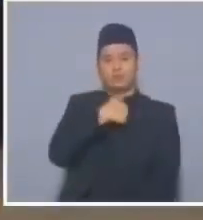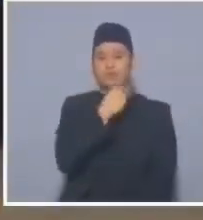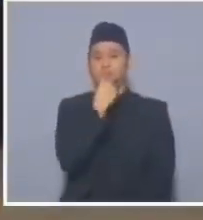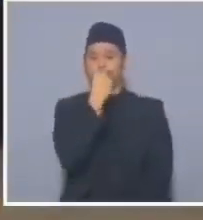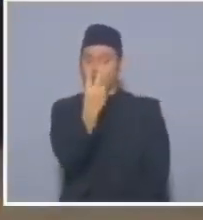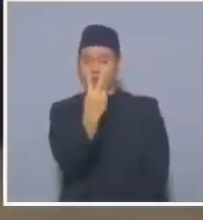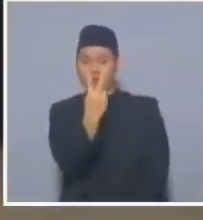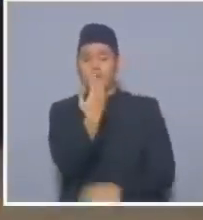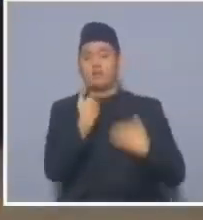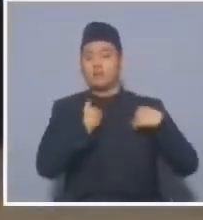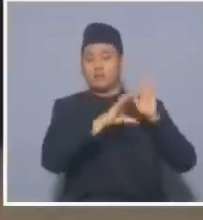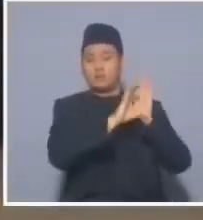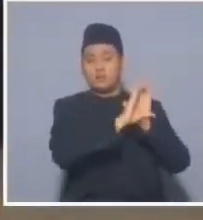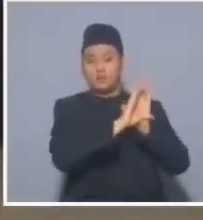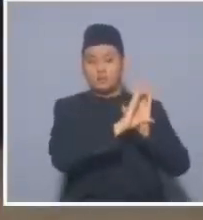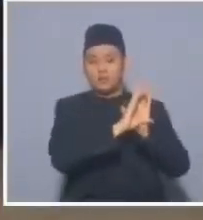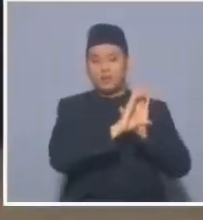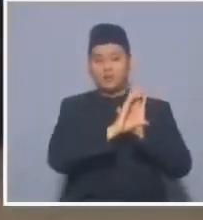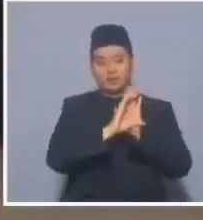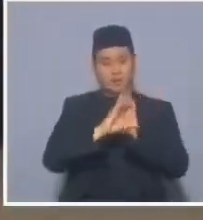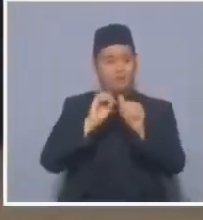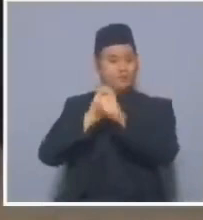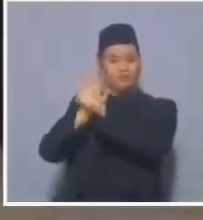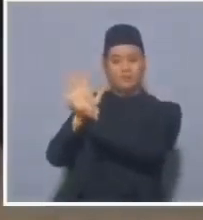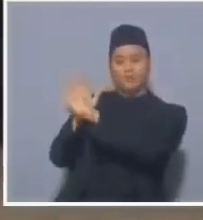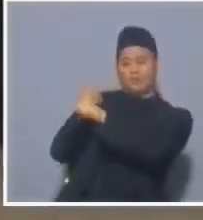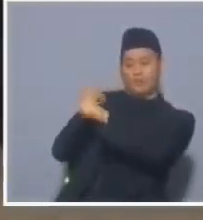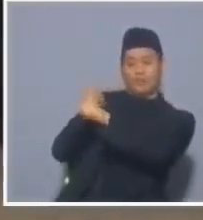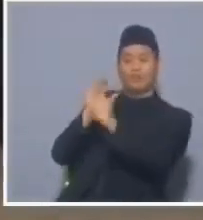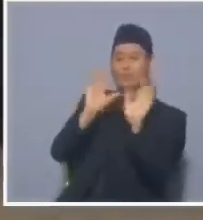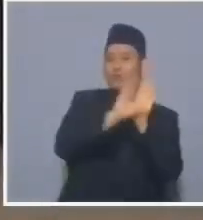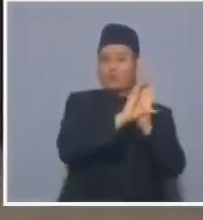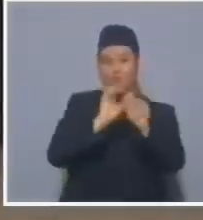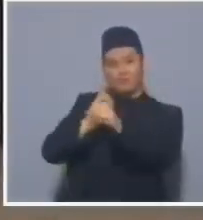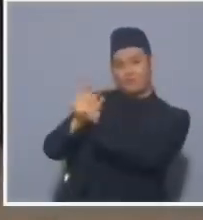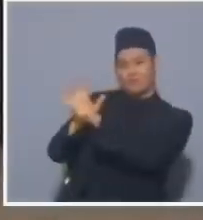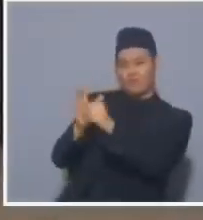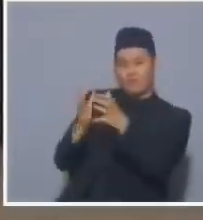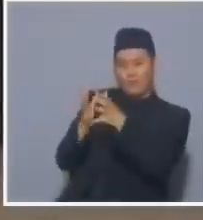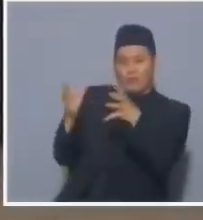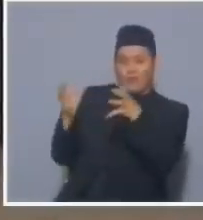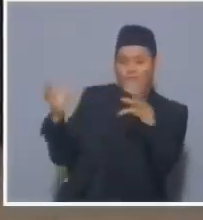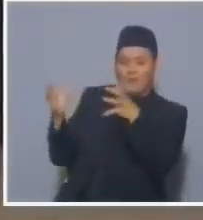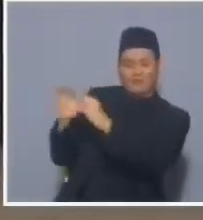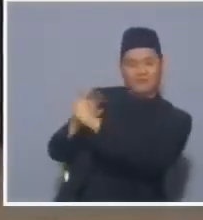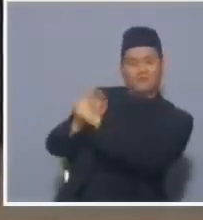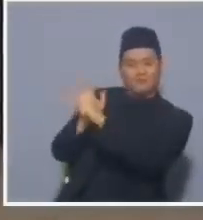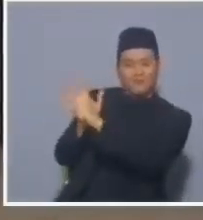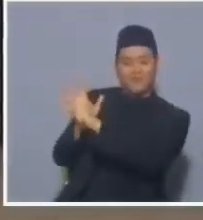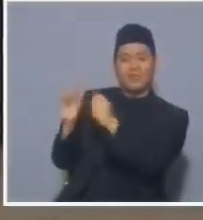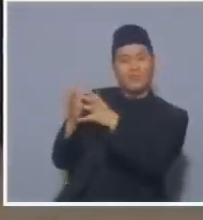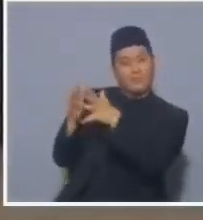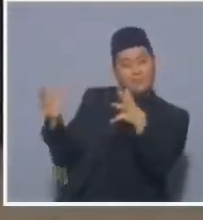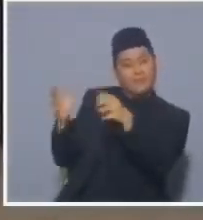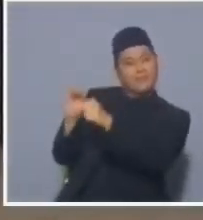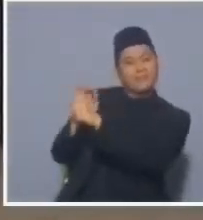3D. Virus yang kita tak bernampak ya, tapi kita besarkan virus ini pada model 3D